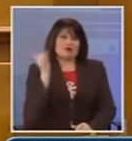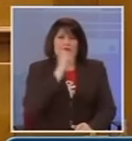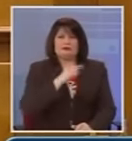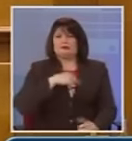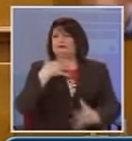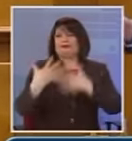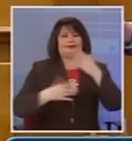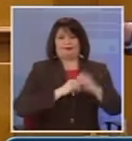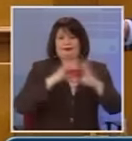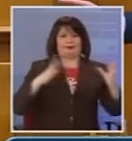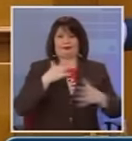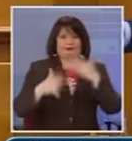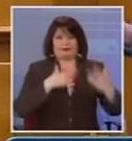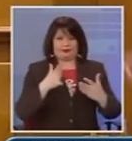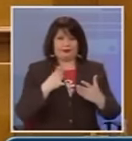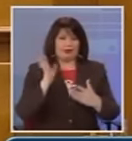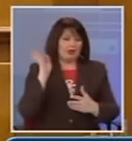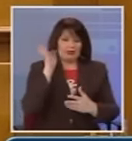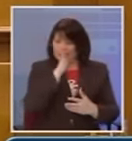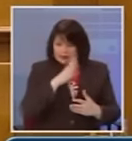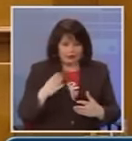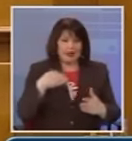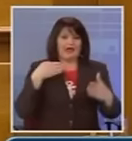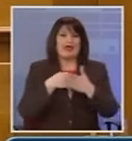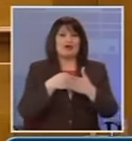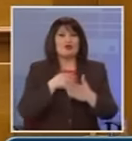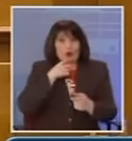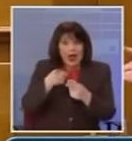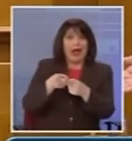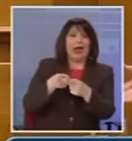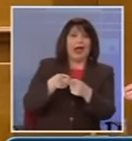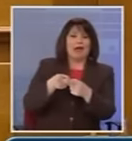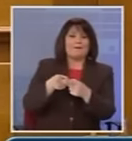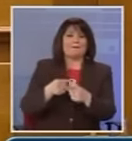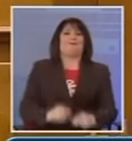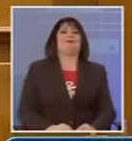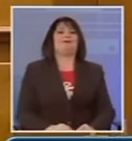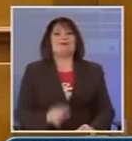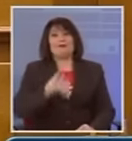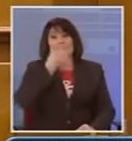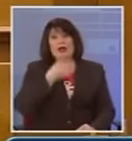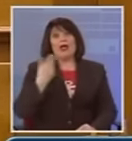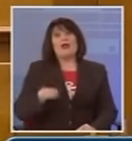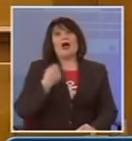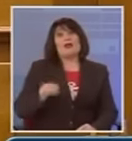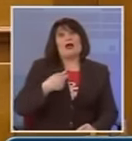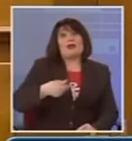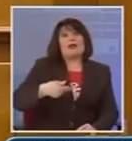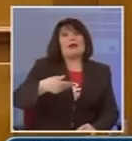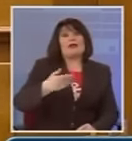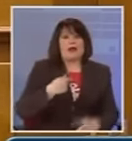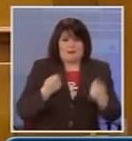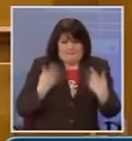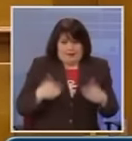από προσανατολισμού για τα δικά σας τα διέξοδα. Αλλά κάνατε και μια σειρά εξαγγελίες εδώ πέρα από πράγματα που ήδη έχουμε